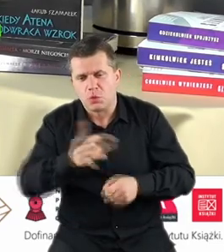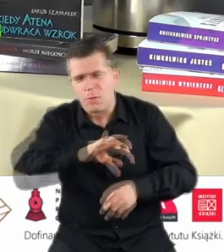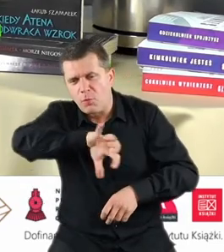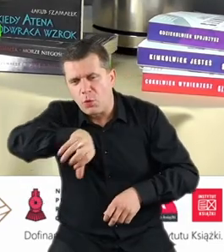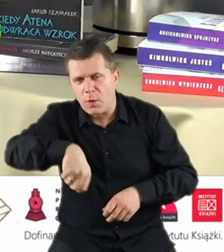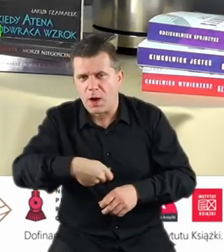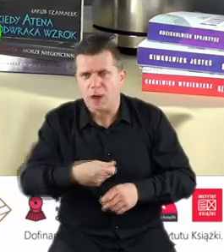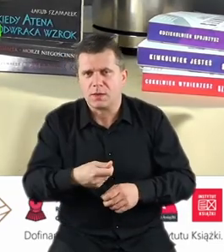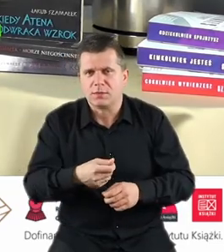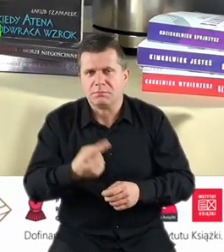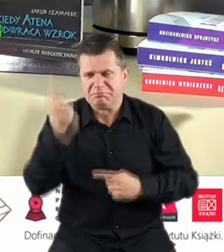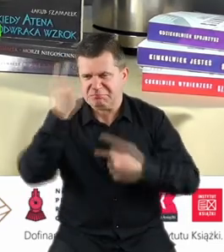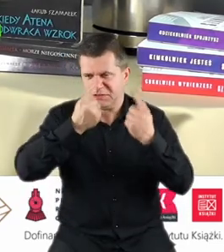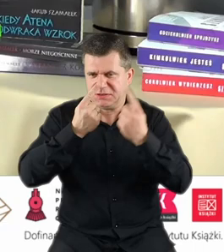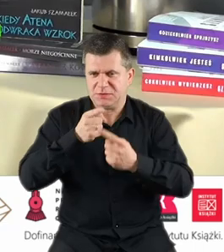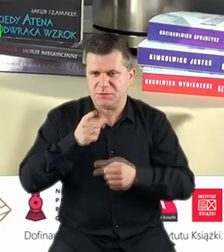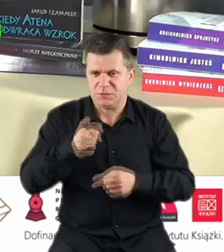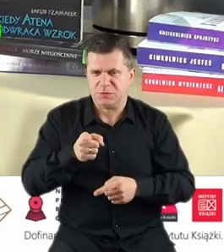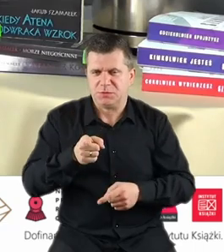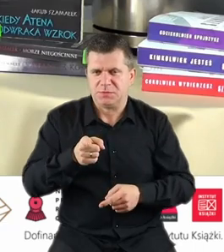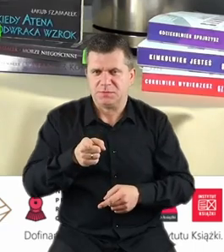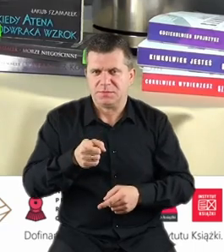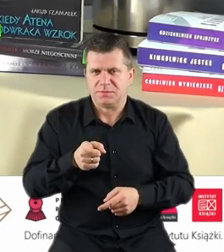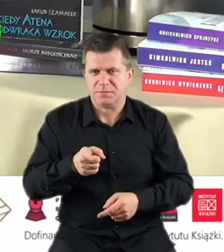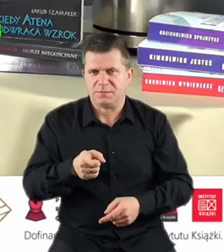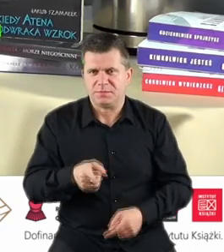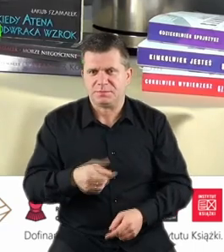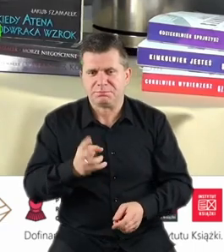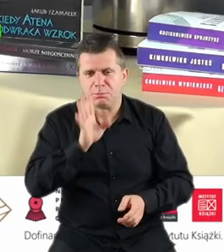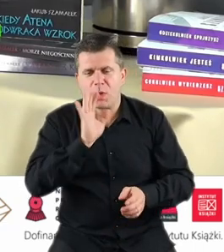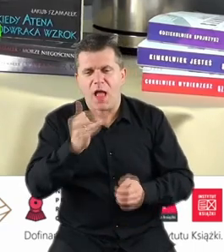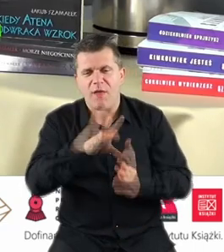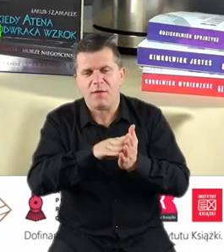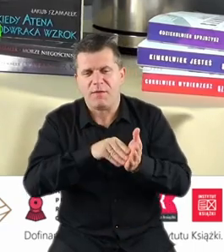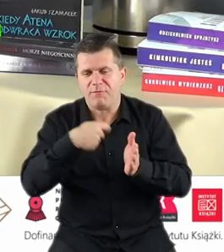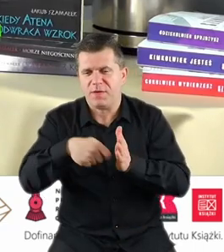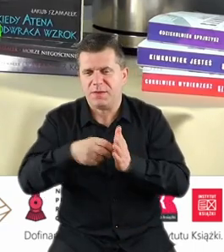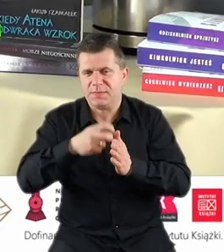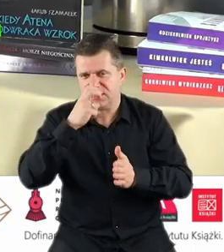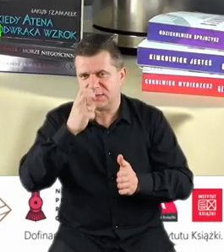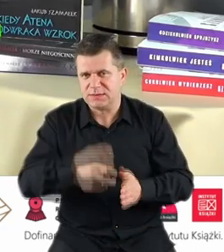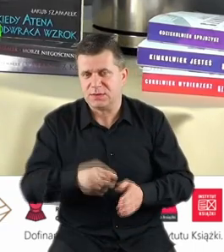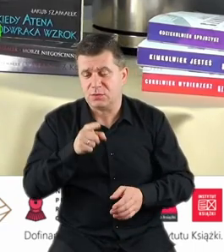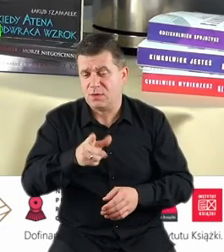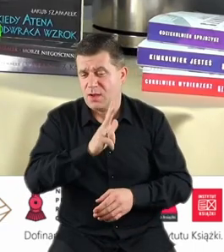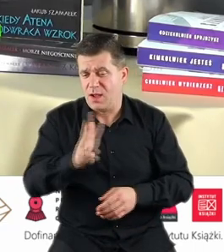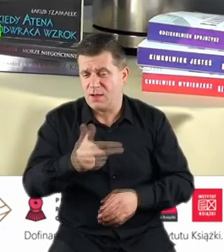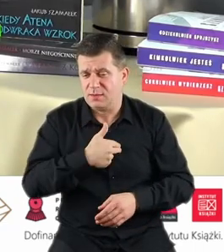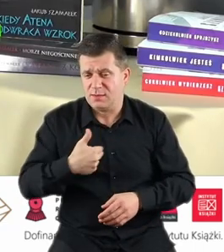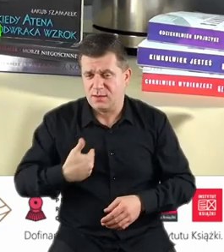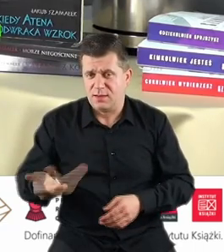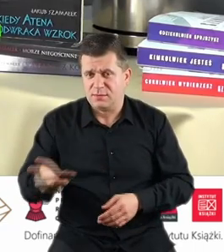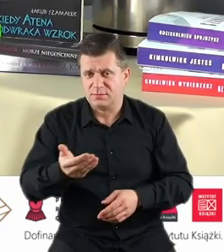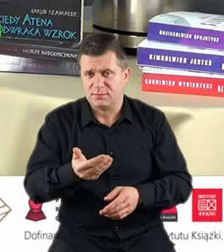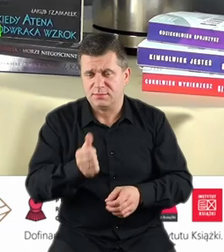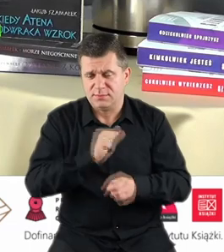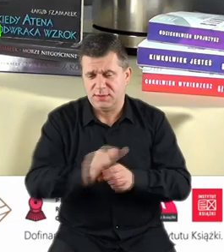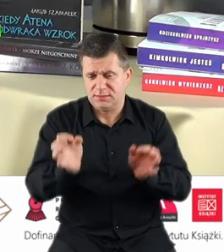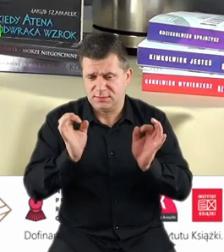wykraść. To się wydawało też coś takiego, byłby to, nie wiem, z estetyki filmu science fiction. No to każdy z nas też jest